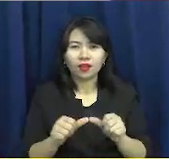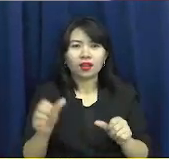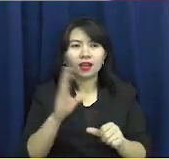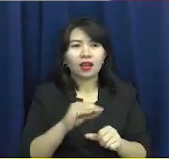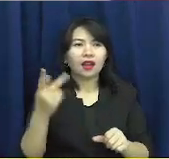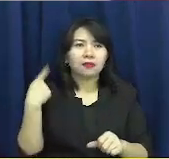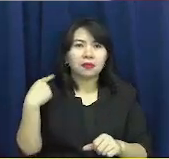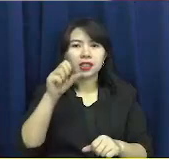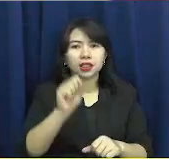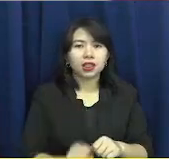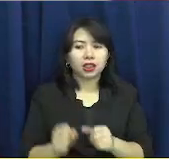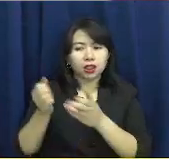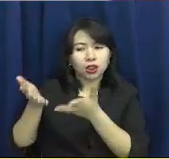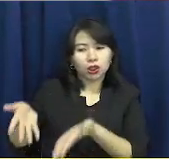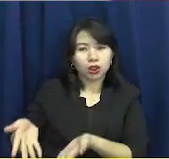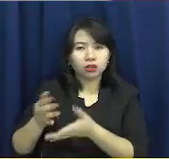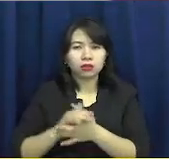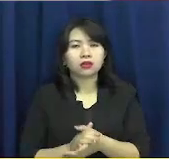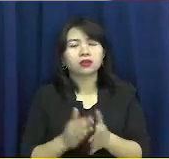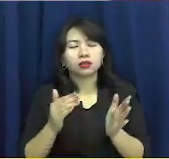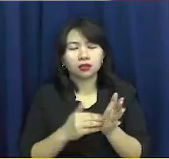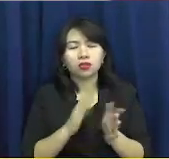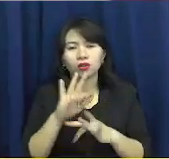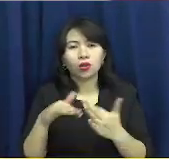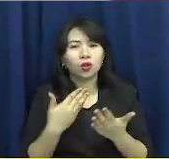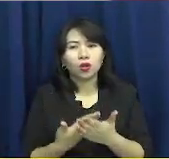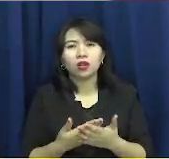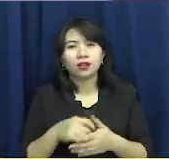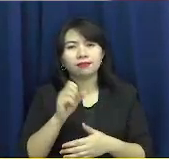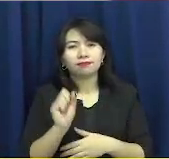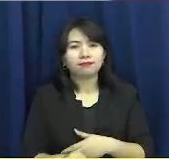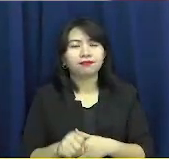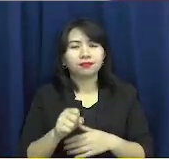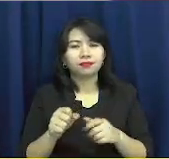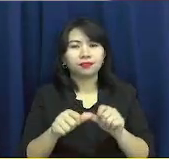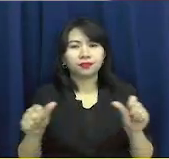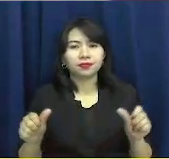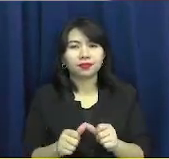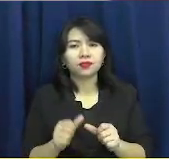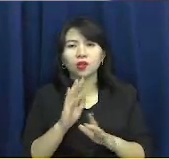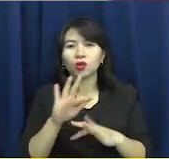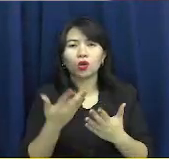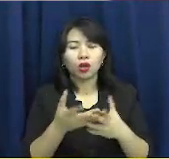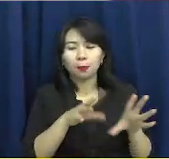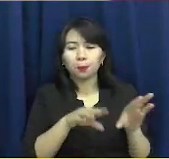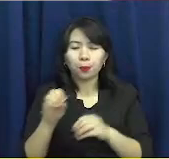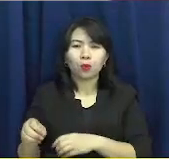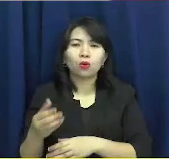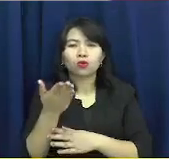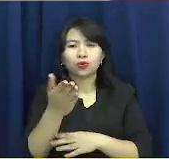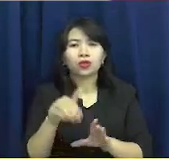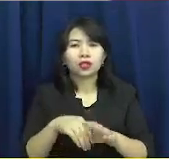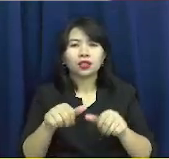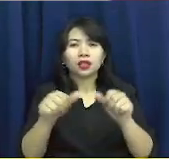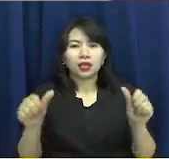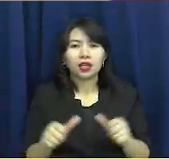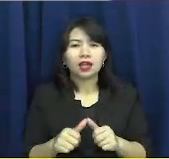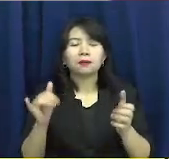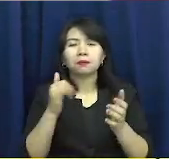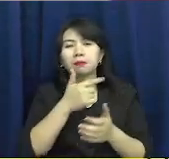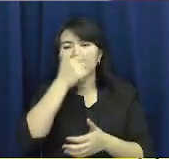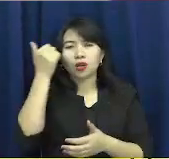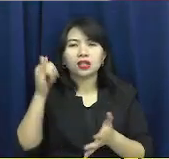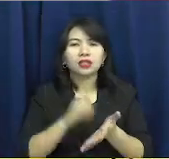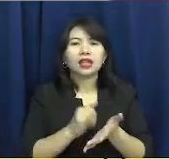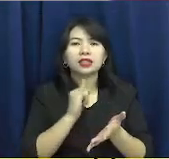side. Nilagay kayo sa mga area na yan, sa south. Nilagay kayo lahat sa mga areas as it had pleased